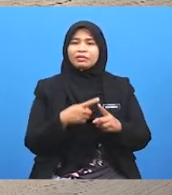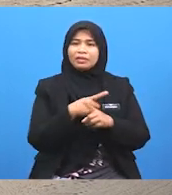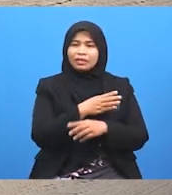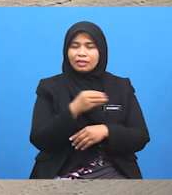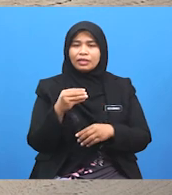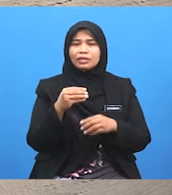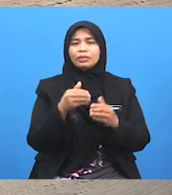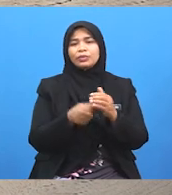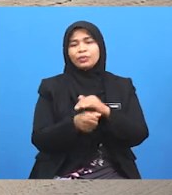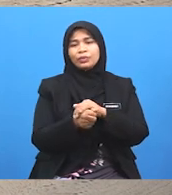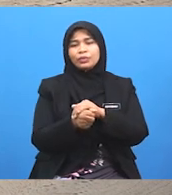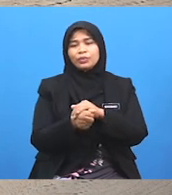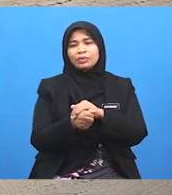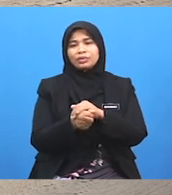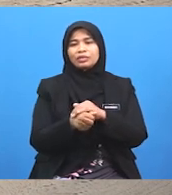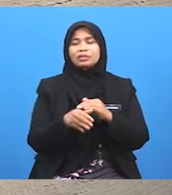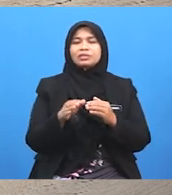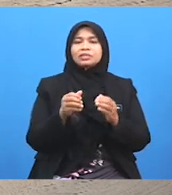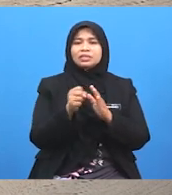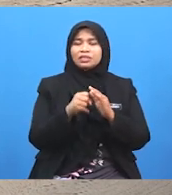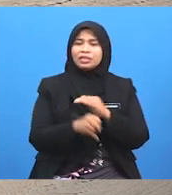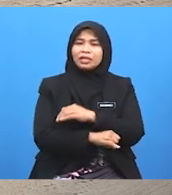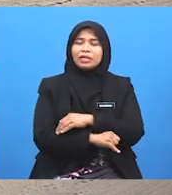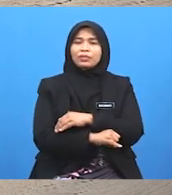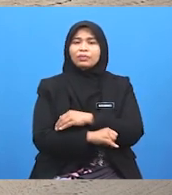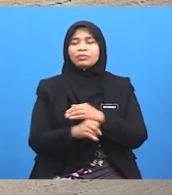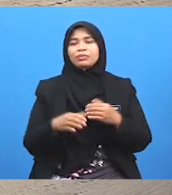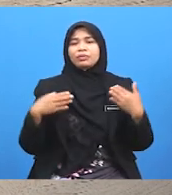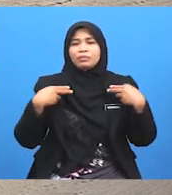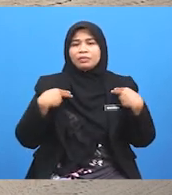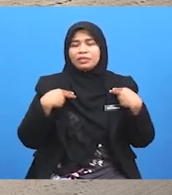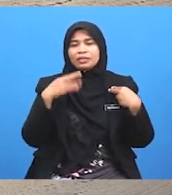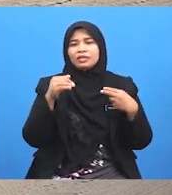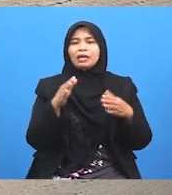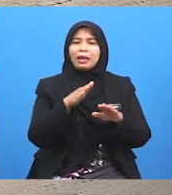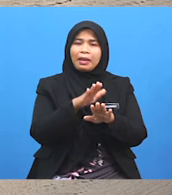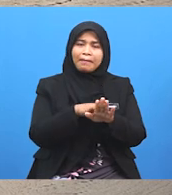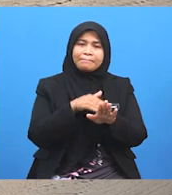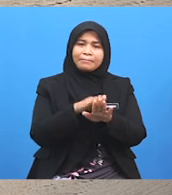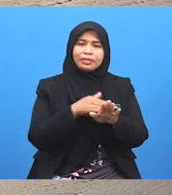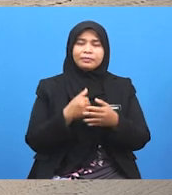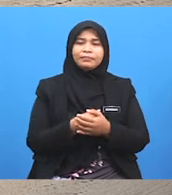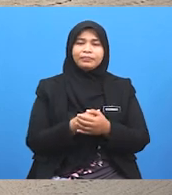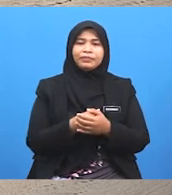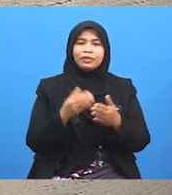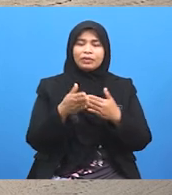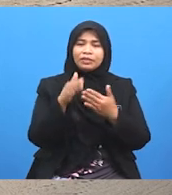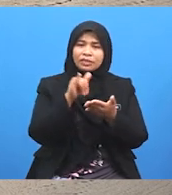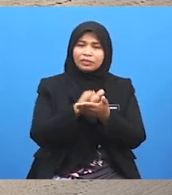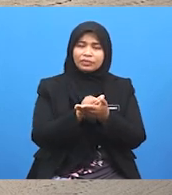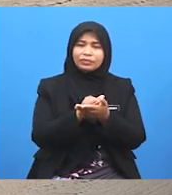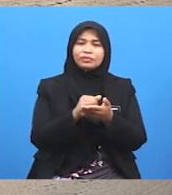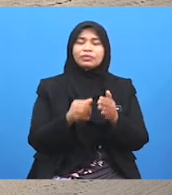kura-kura merupakan seekor binatang yang merangkak dengan perlahan. Oleh itu,